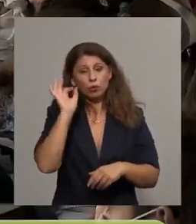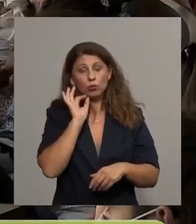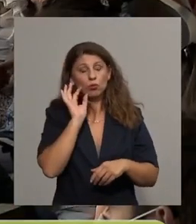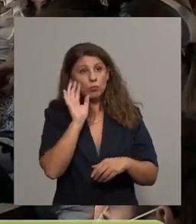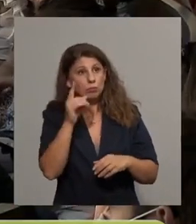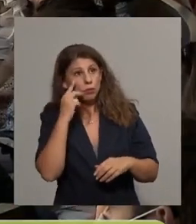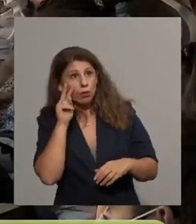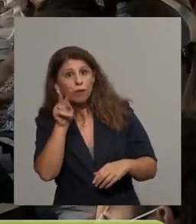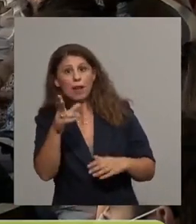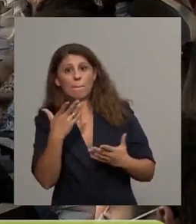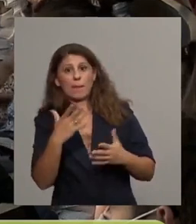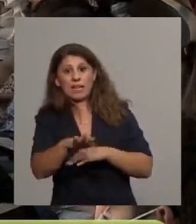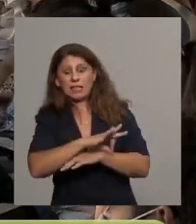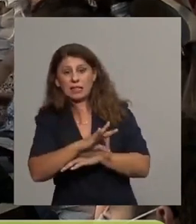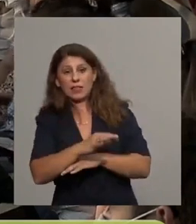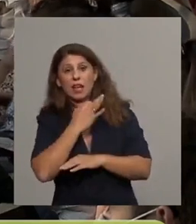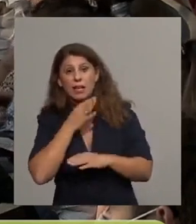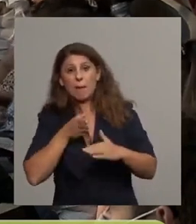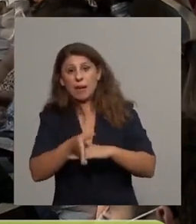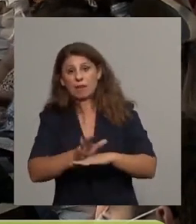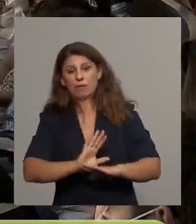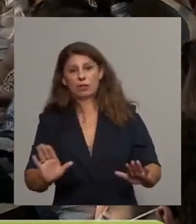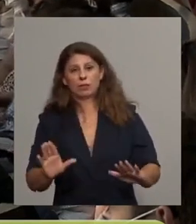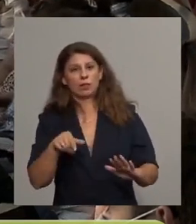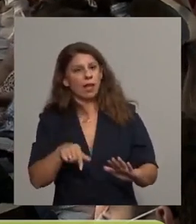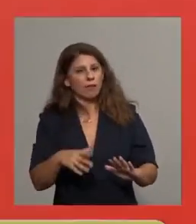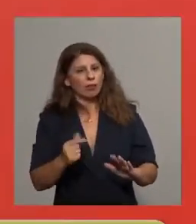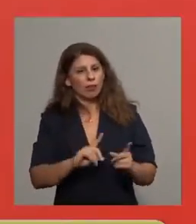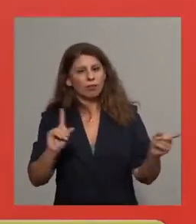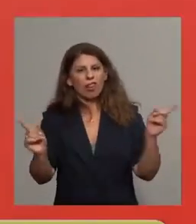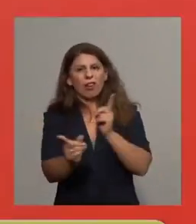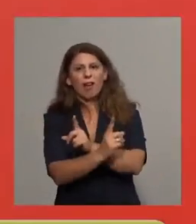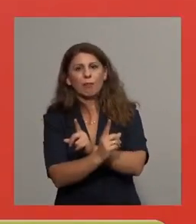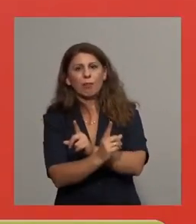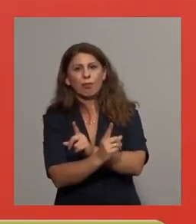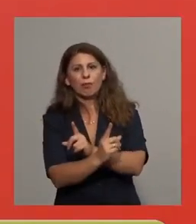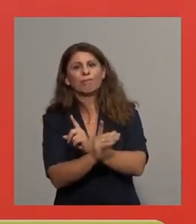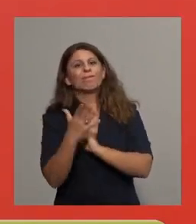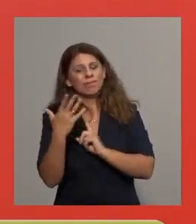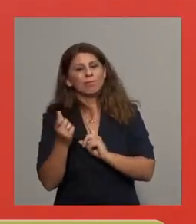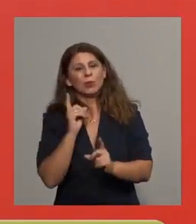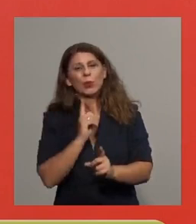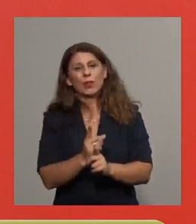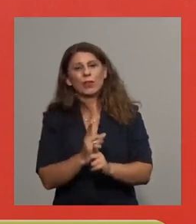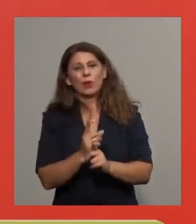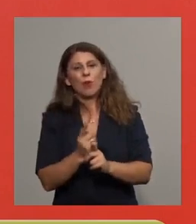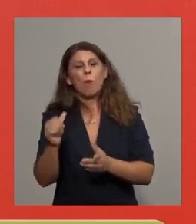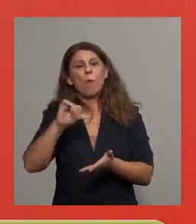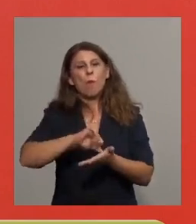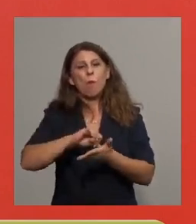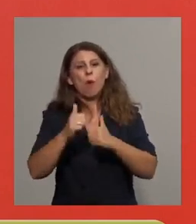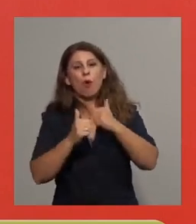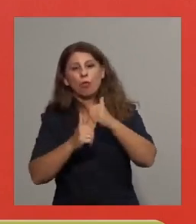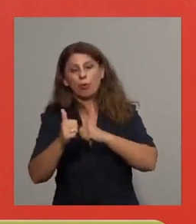αναγκαίες παρεμβάσεις. Κάτι που φυσικά βρίσκεται στον αντίποδα του ειδικού πολεοδομικού